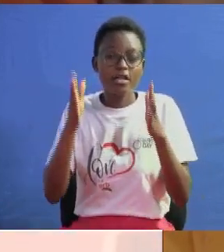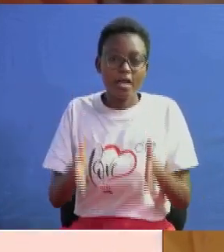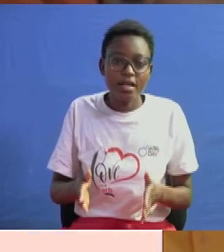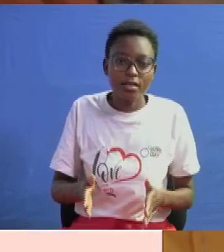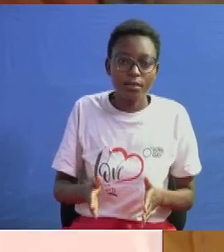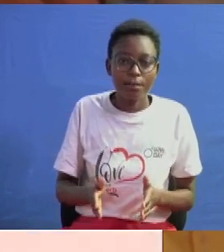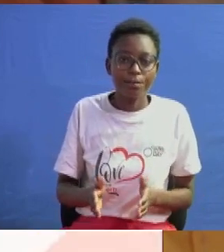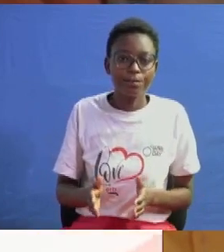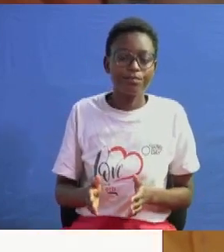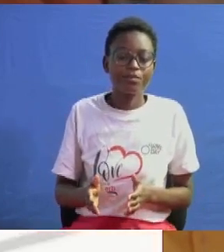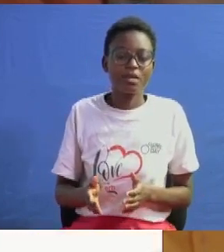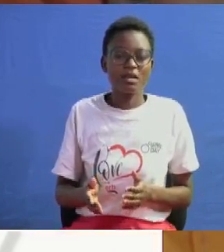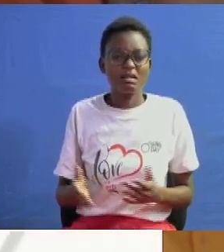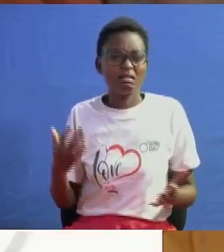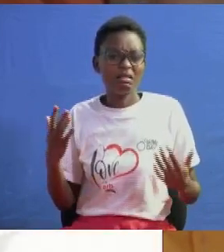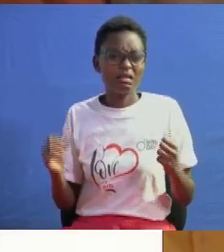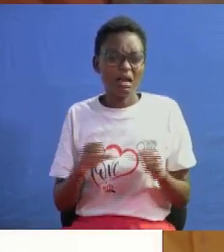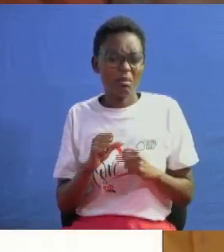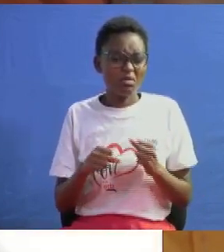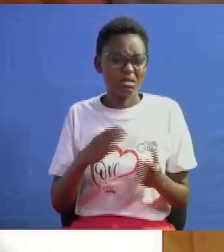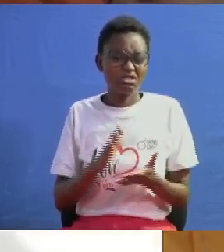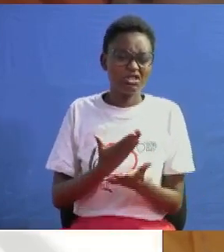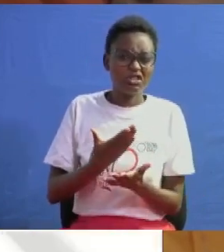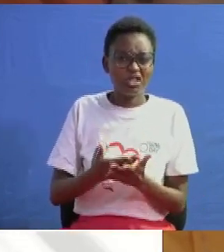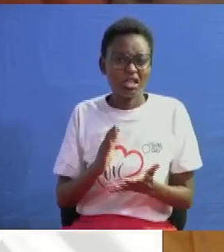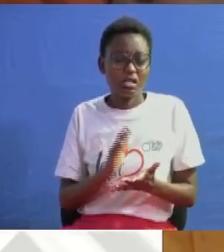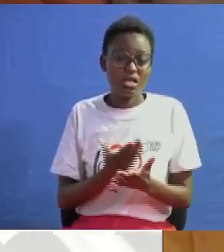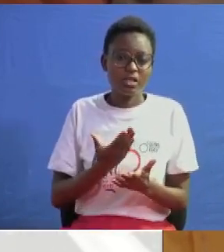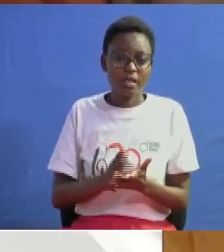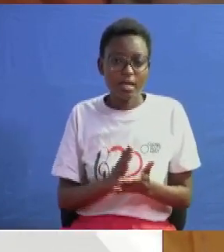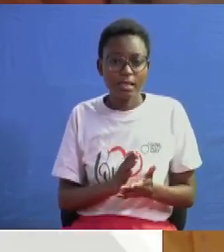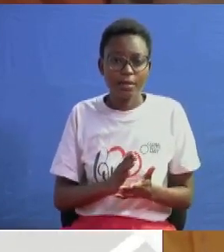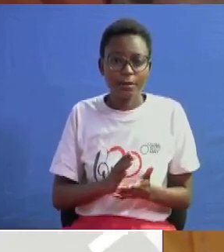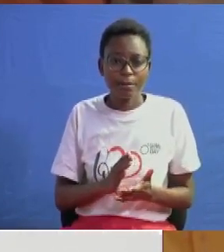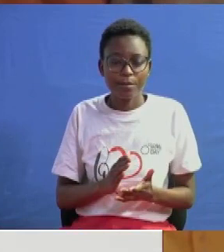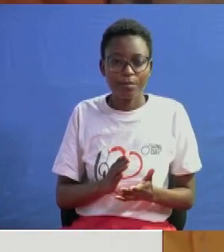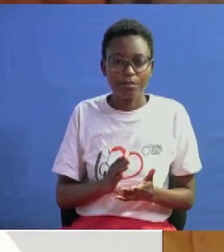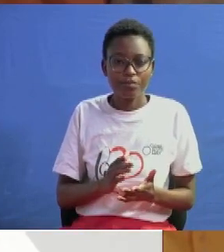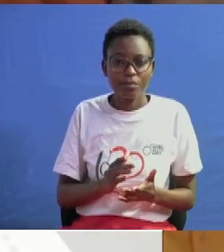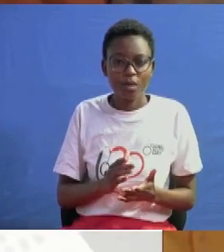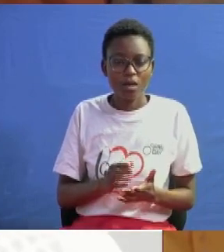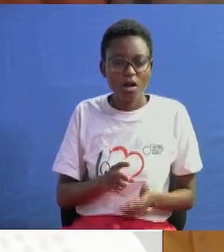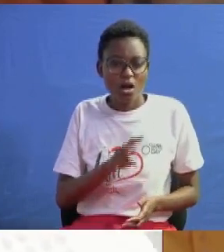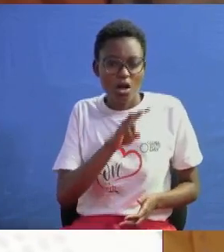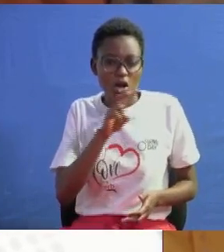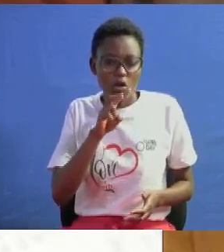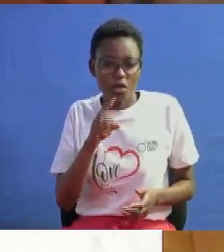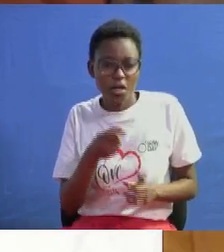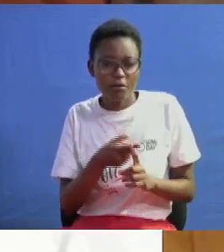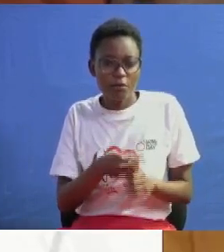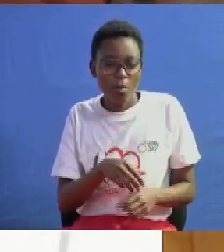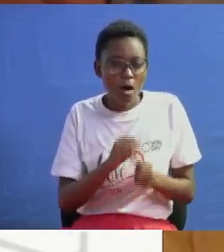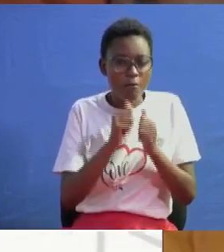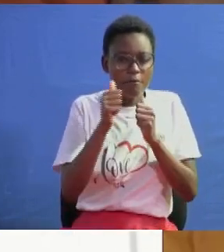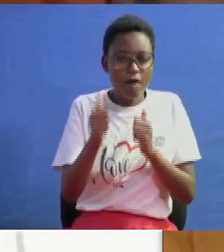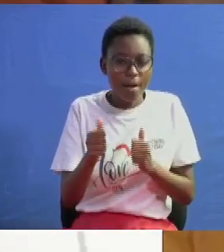Kenya. Mambo ya kuambiwa ati tuko na shares, shares ukiwa huna share ati anachungulia, ukiwa kule anakuambia kuja hapa mbele, wewe